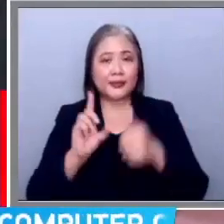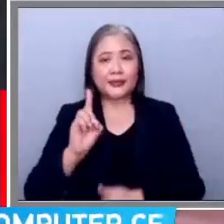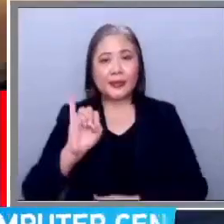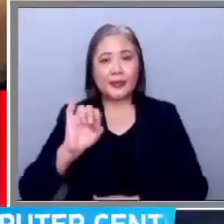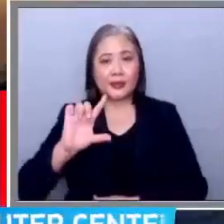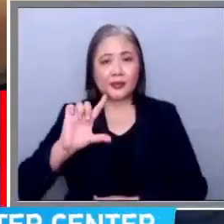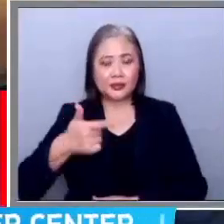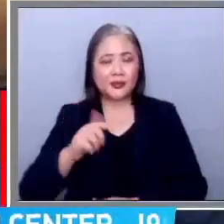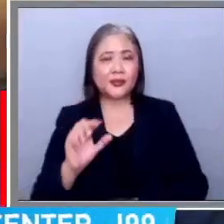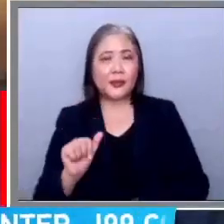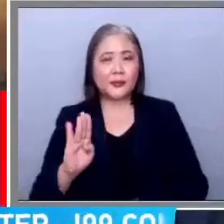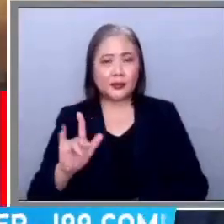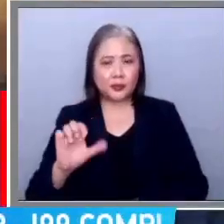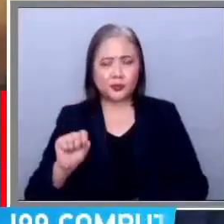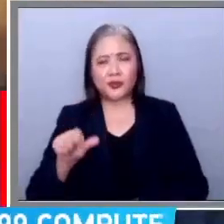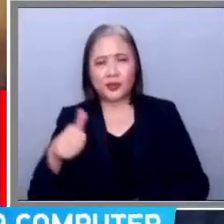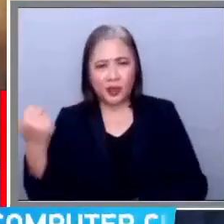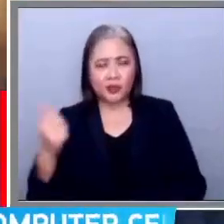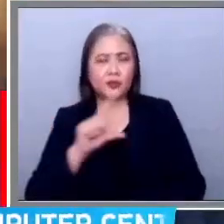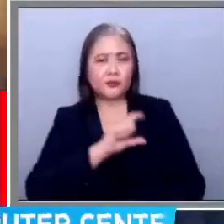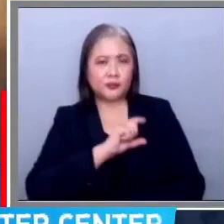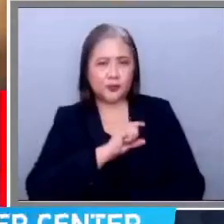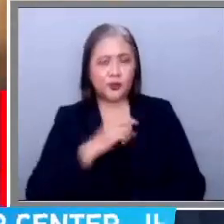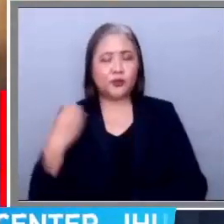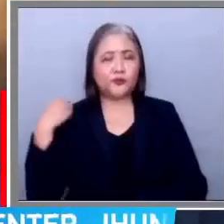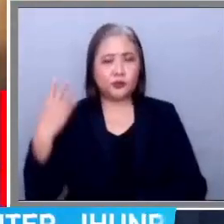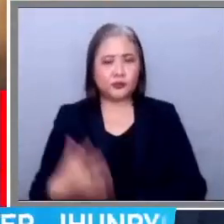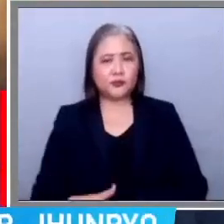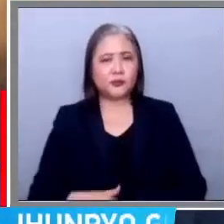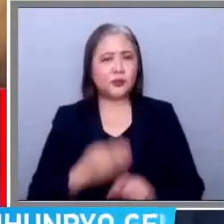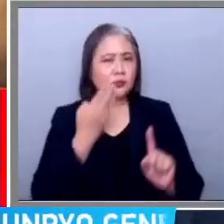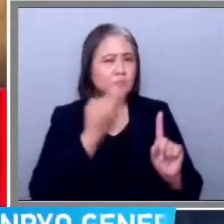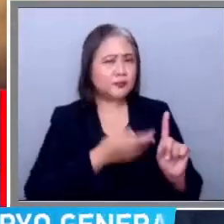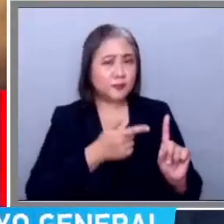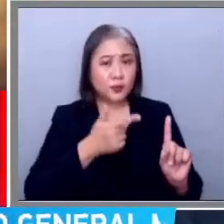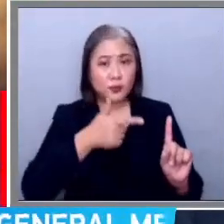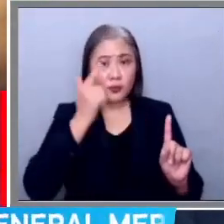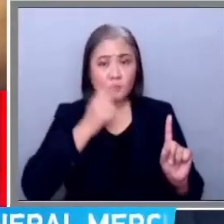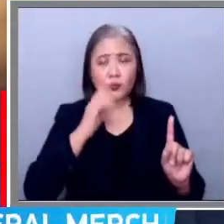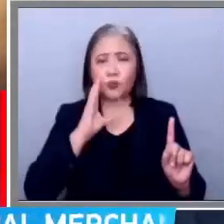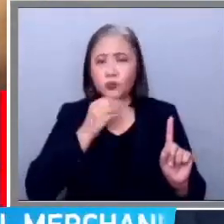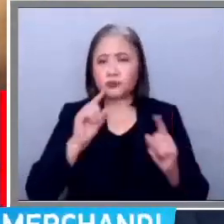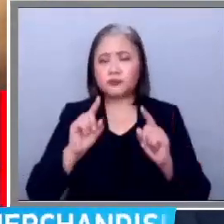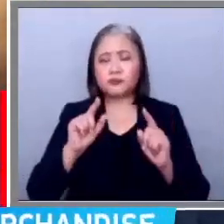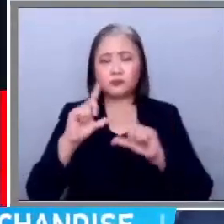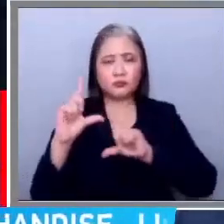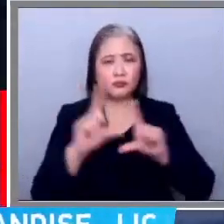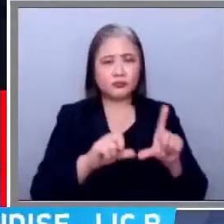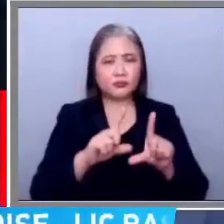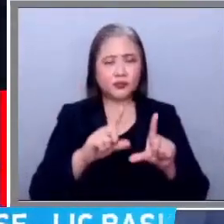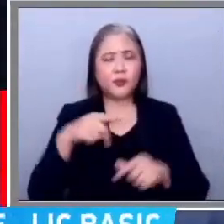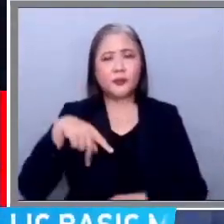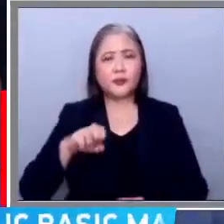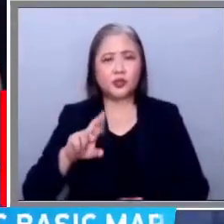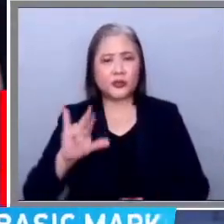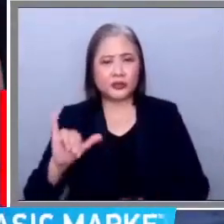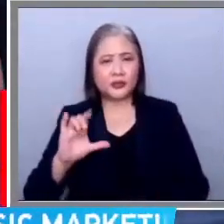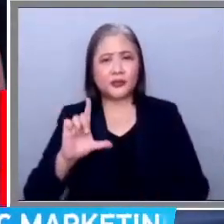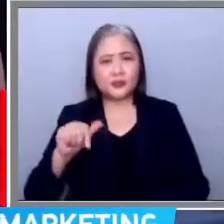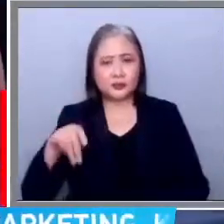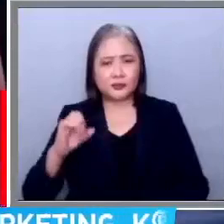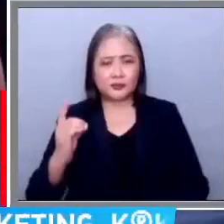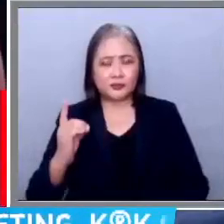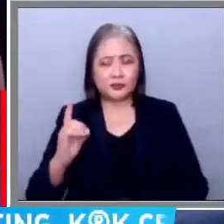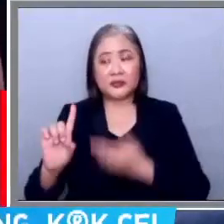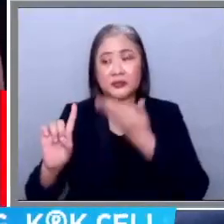ibang opisyal ng PNP ang di umano'y gunman sa pagpatay sa journalist na si Percy Lapid. Sumuko kahapon ang gunman na